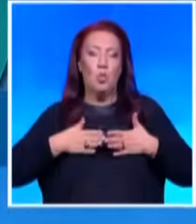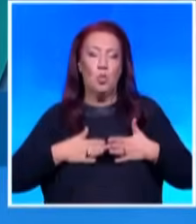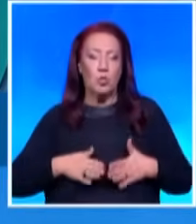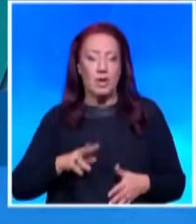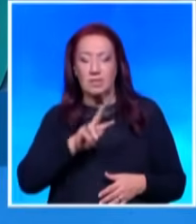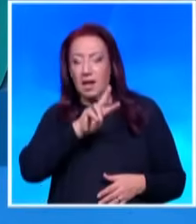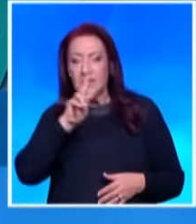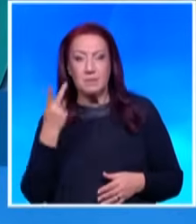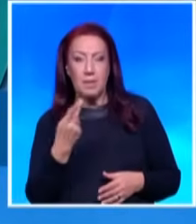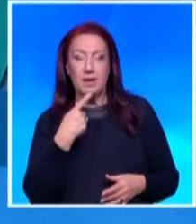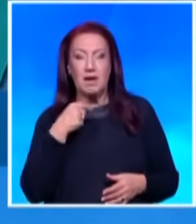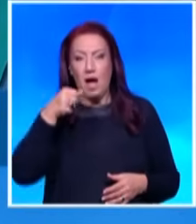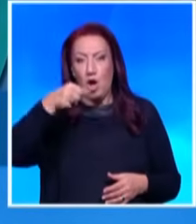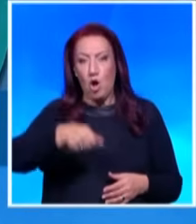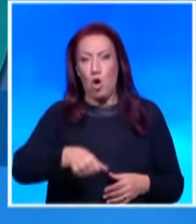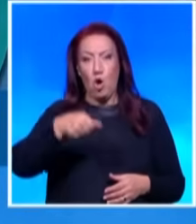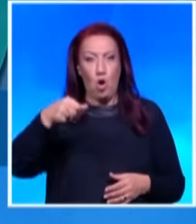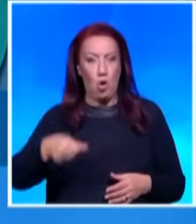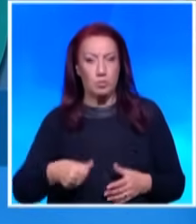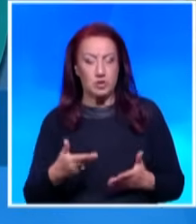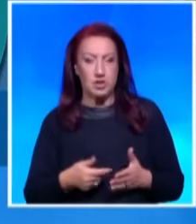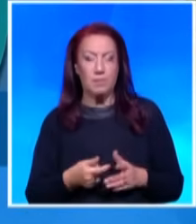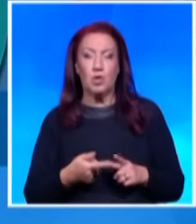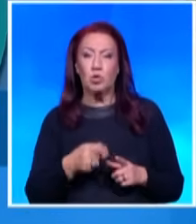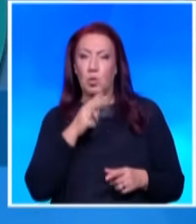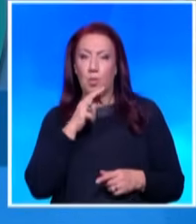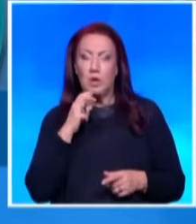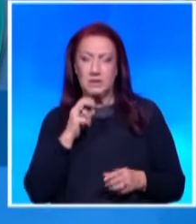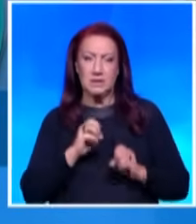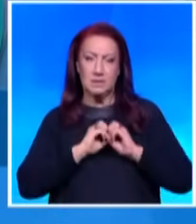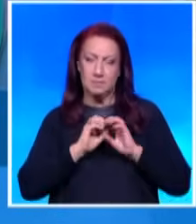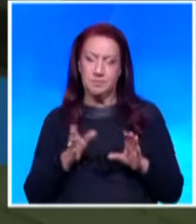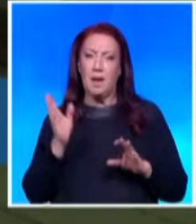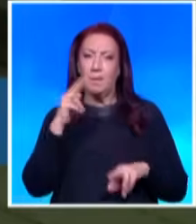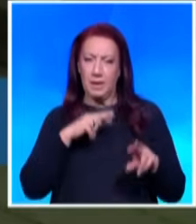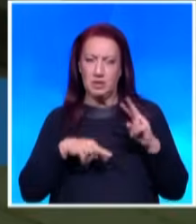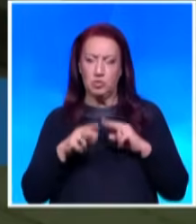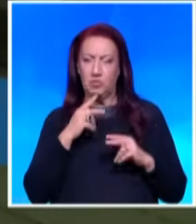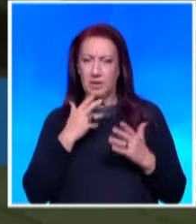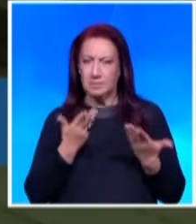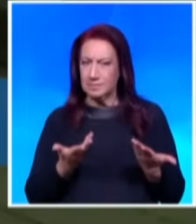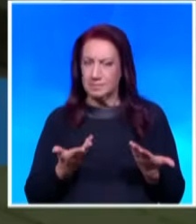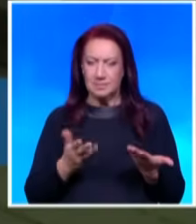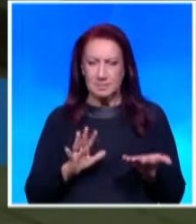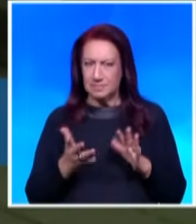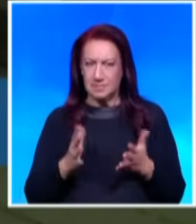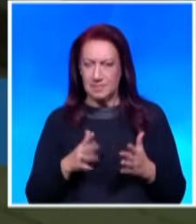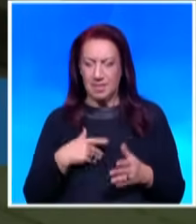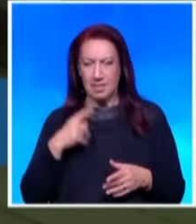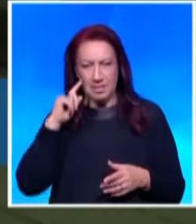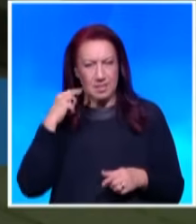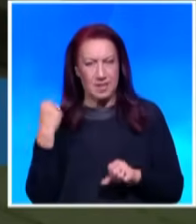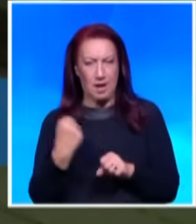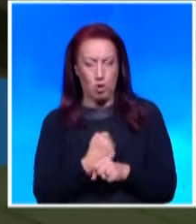сбъркал бутона, който е трябвало да натисне. А от МВР заявиха, че все пак ще проверят дали не се касае за някаква